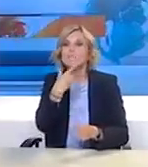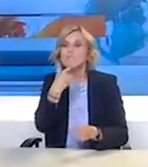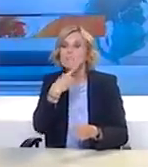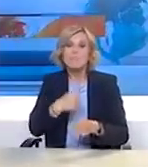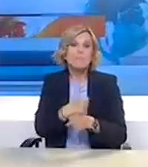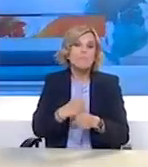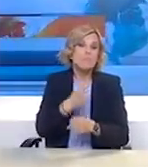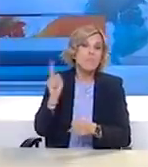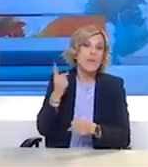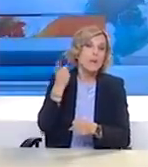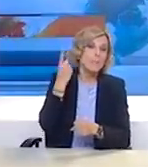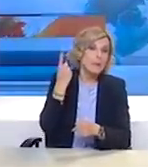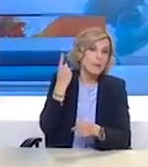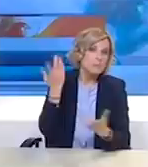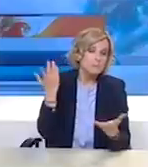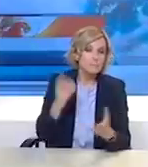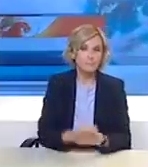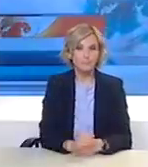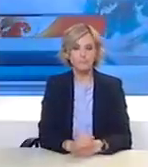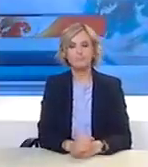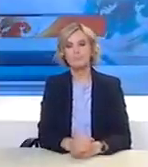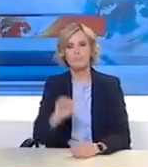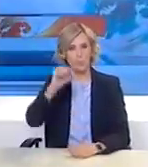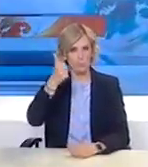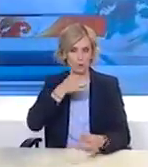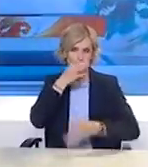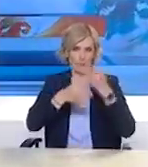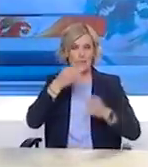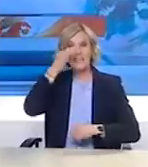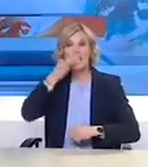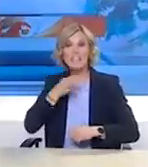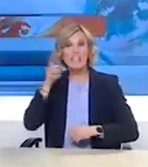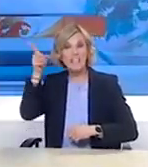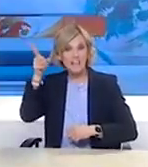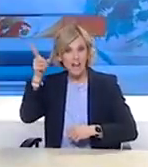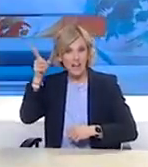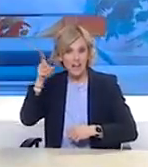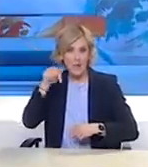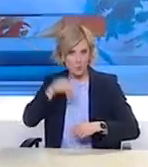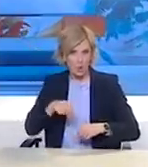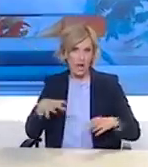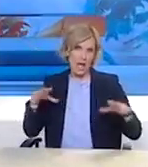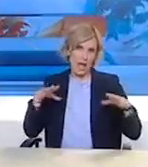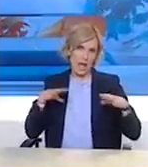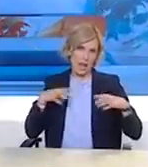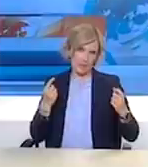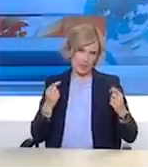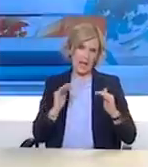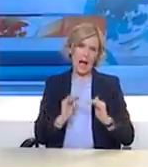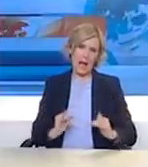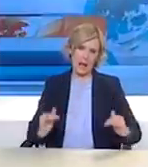Είναι τρία τα ερωτήματα. Το πρώτο είναι ότι η Κίνα βλέπει αύξηση στα κρούσματα μετά από χαλάρωση στα μέτρα. Θεωρώ ότι,